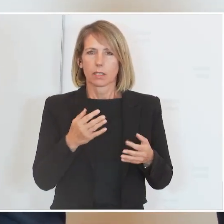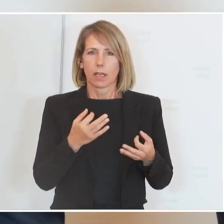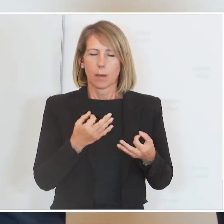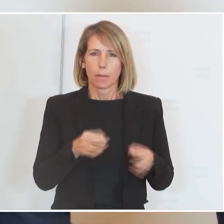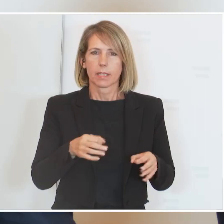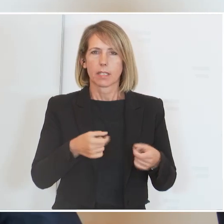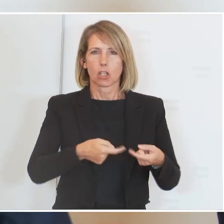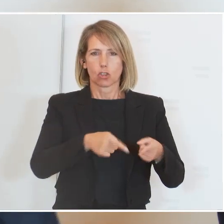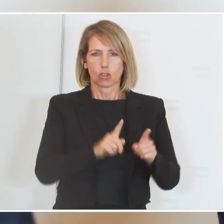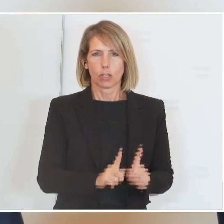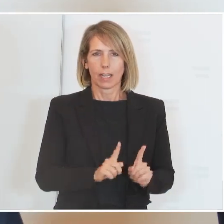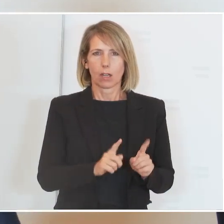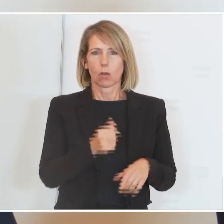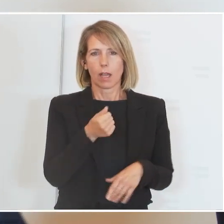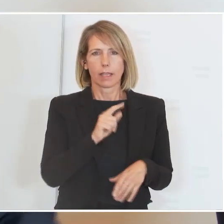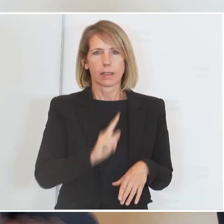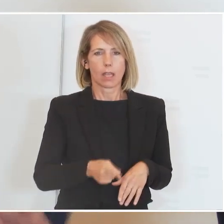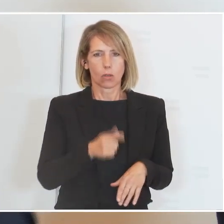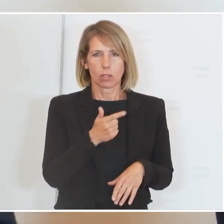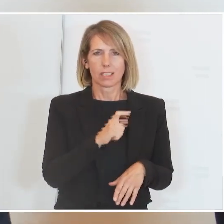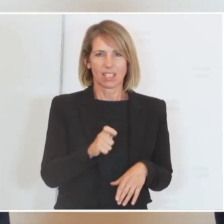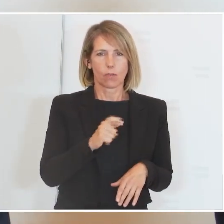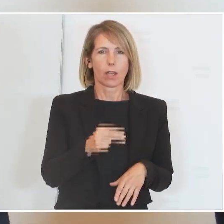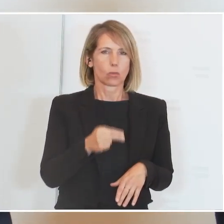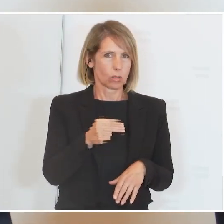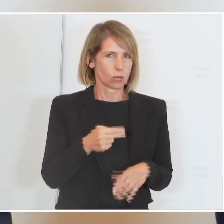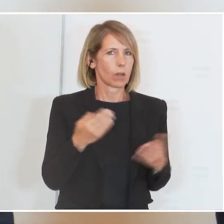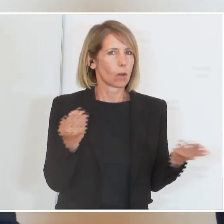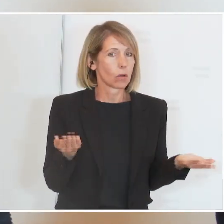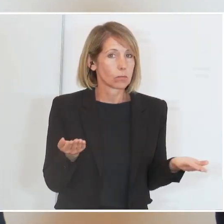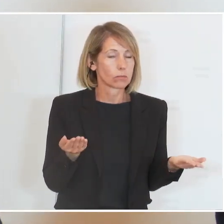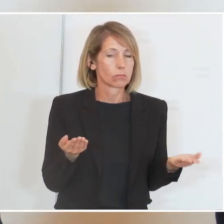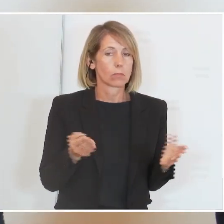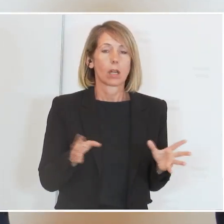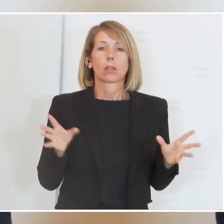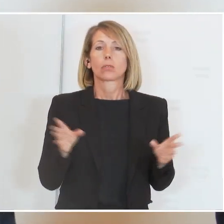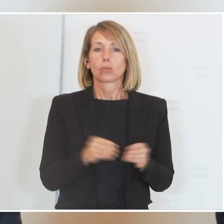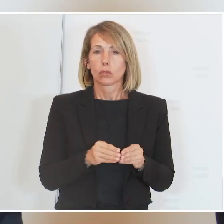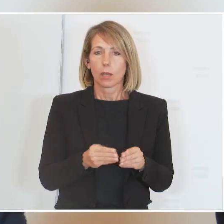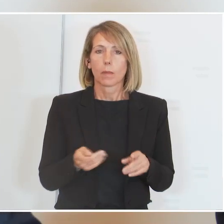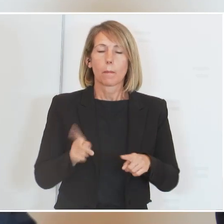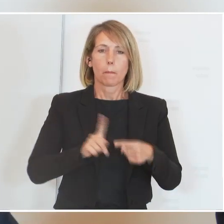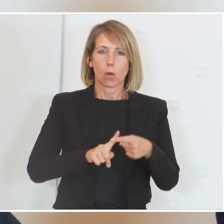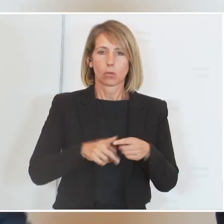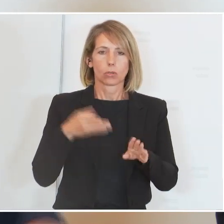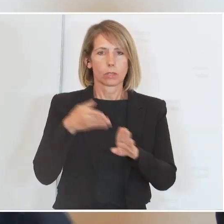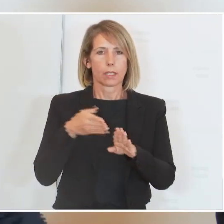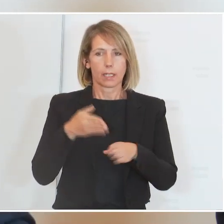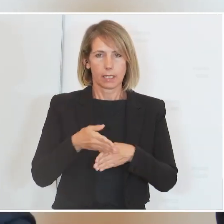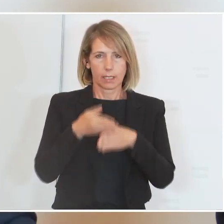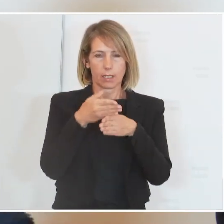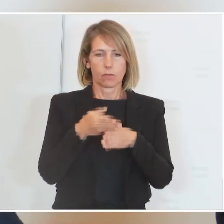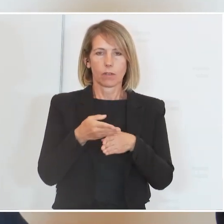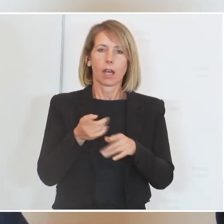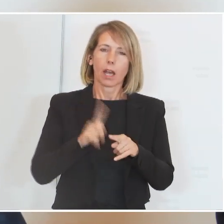Besserstellung 1.200 Euro circa. Also alles zusammen zu den Direkthilfen und den anderen Maßnahmen,